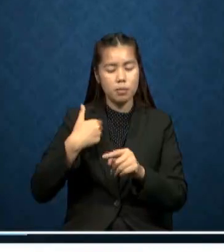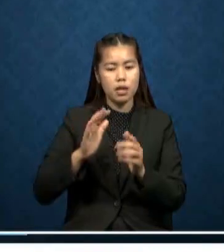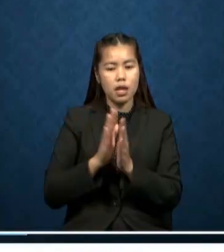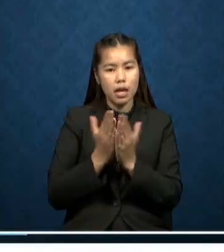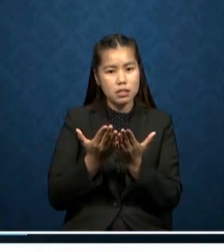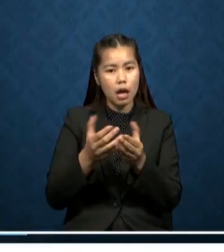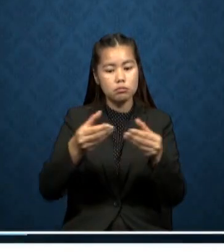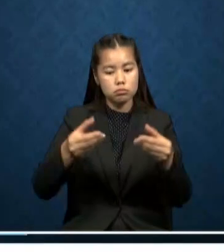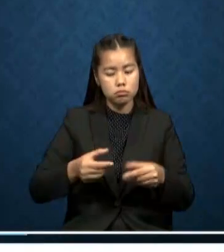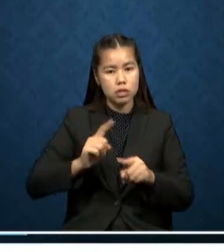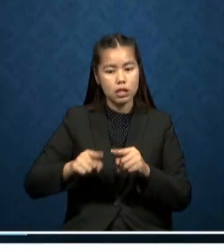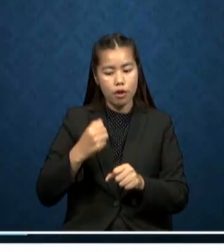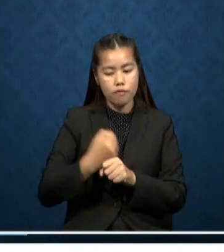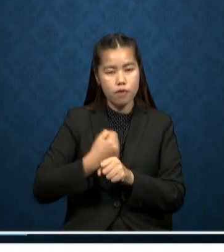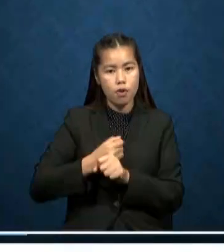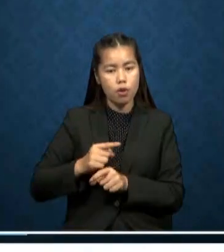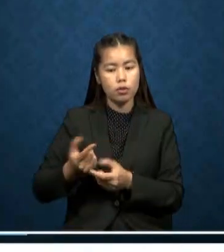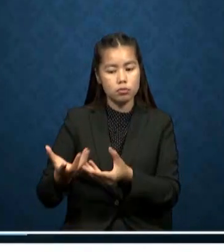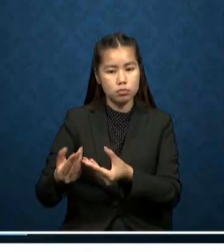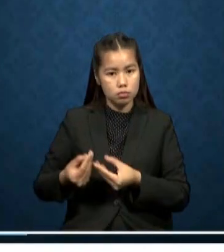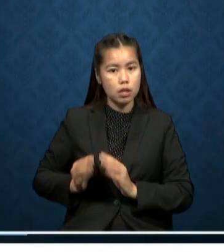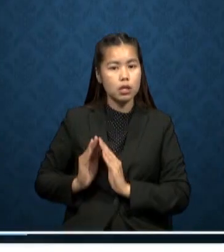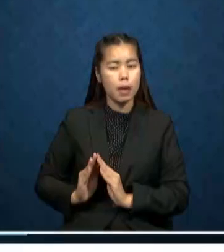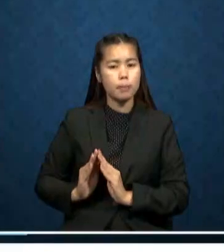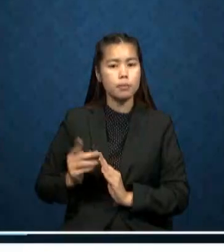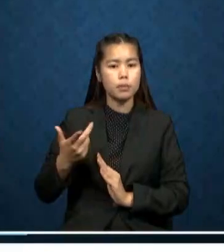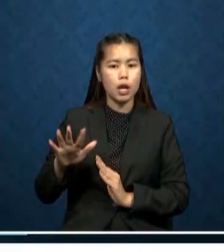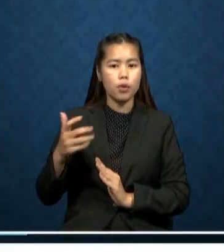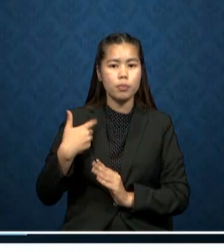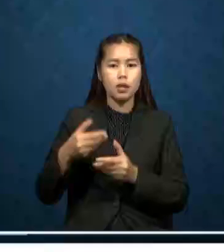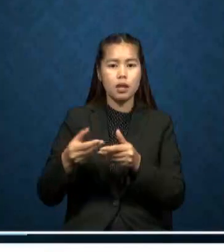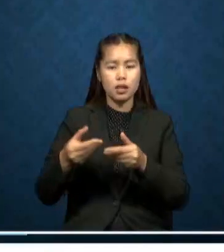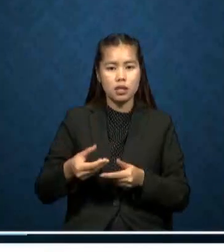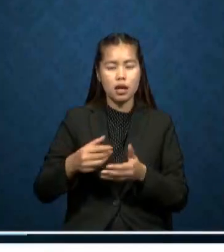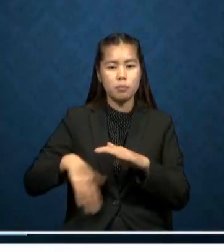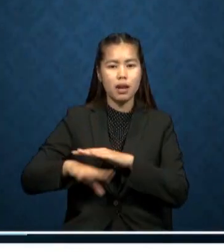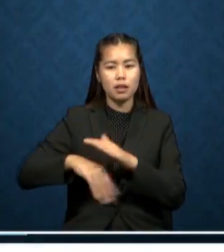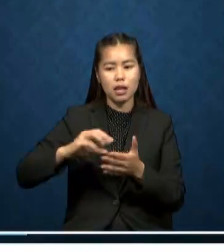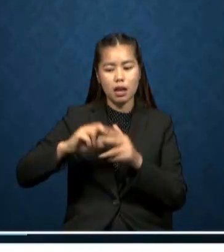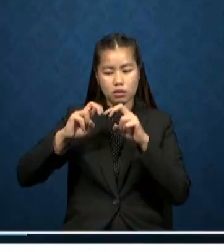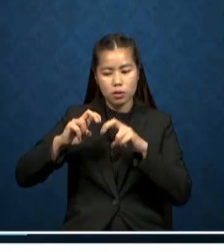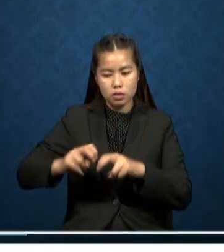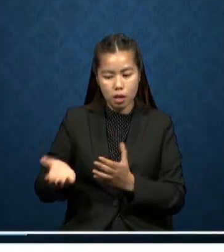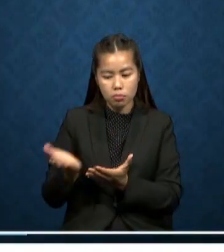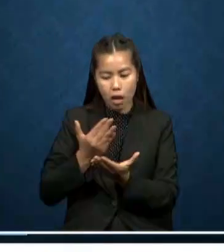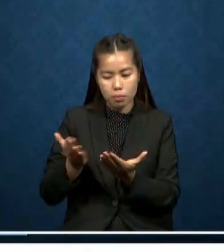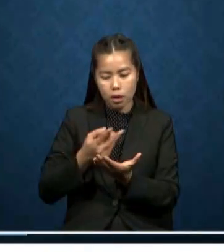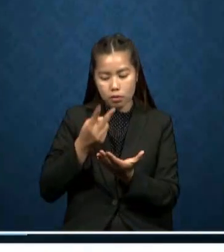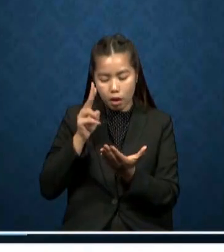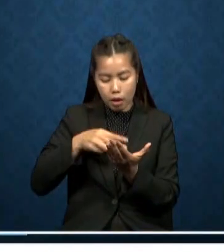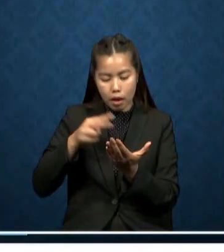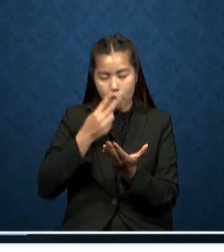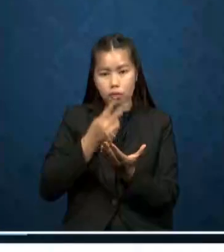รมที่สำคัญก็คือได้เอกสารรายงานที่เป็นหลักฐานสำหรับการศึกษาค้นคว้าหลักการและแนวทาง